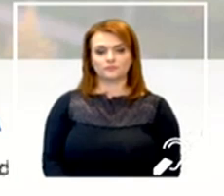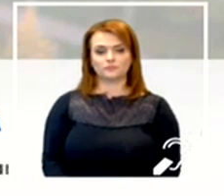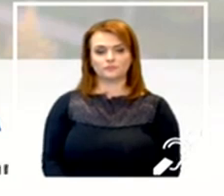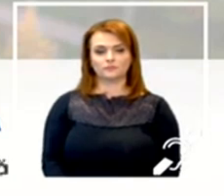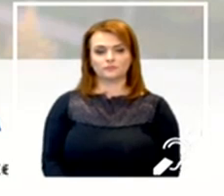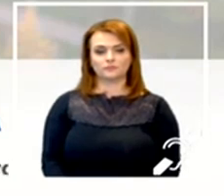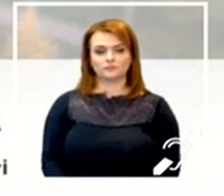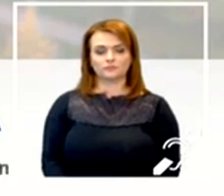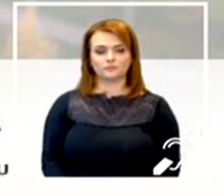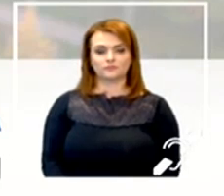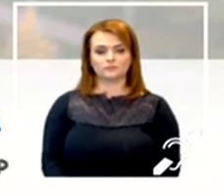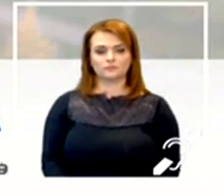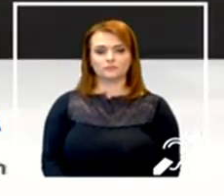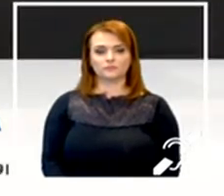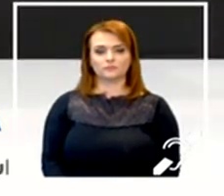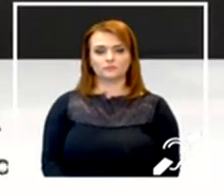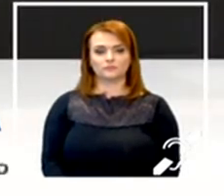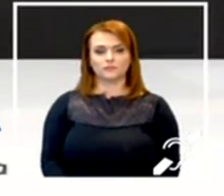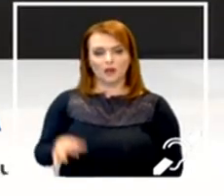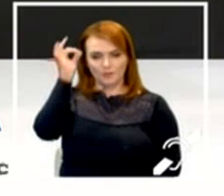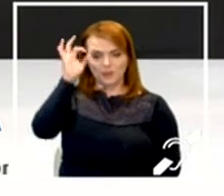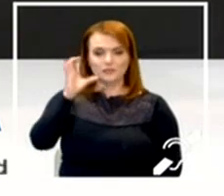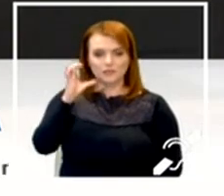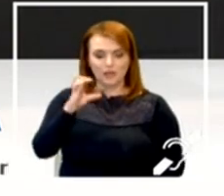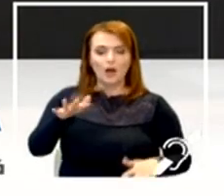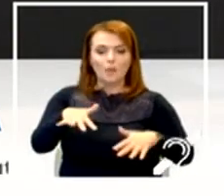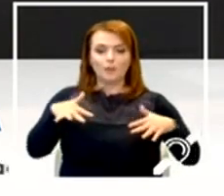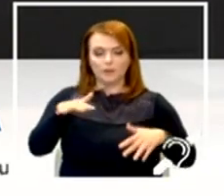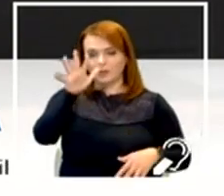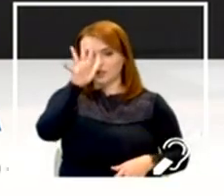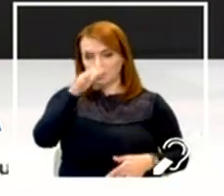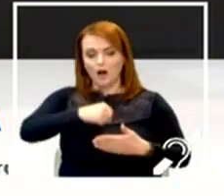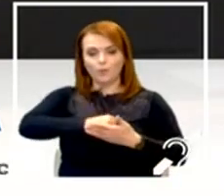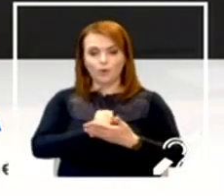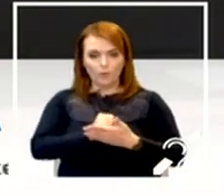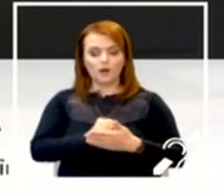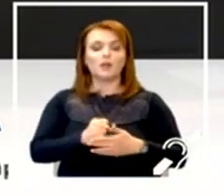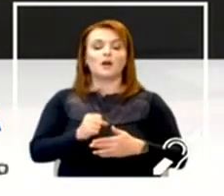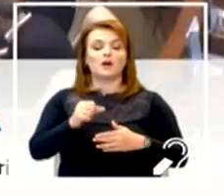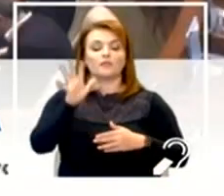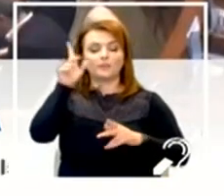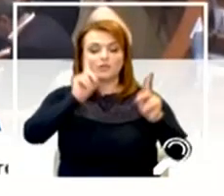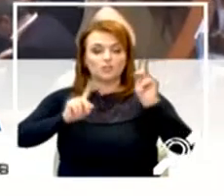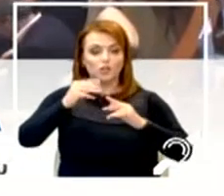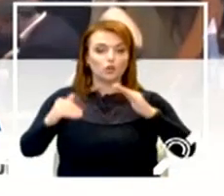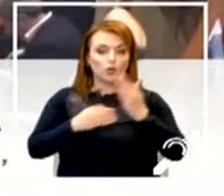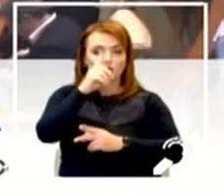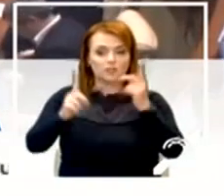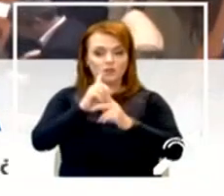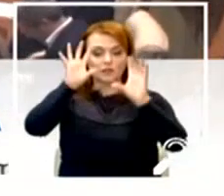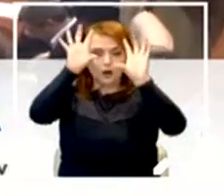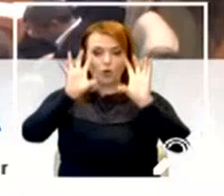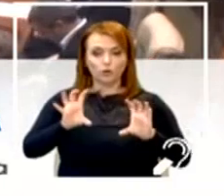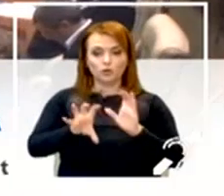noastre la standardele europene amintim că miercuri Parlamentul de la Chișinău a aprobat în a doua lectură noile modificări la codul